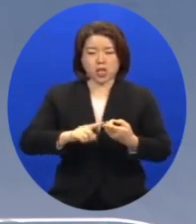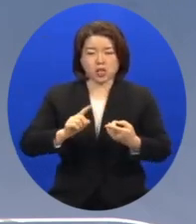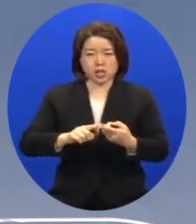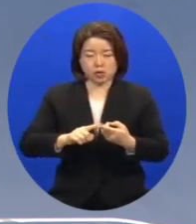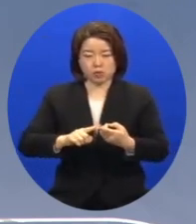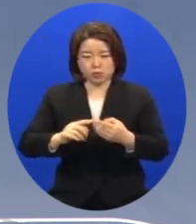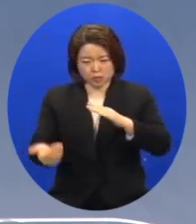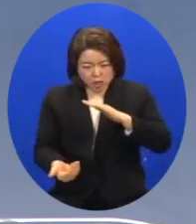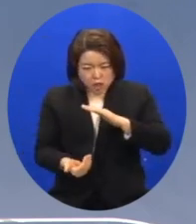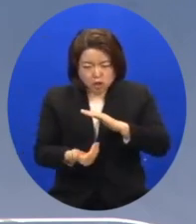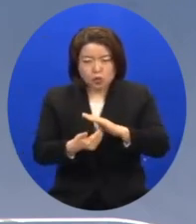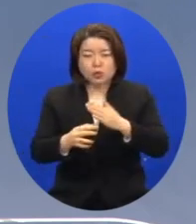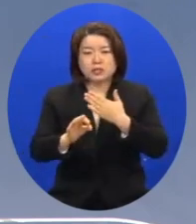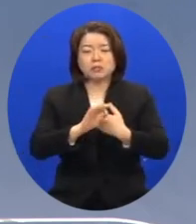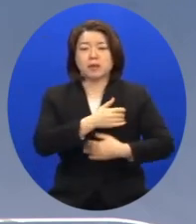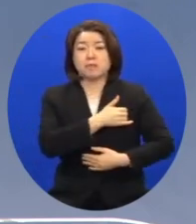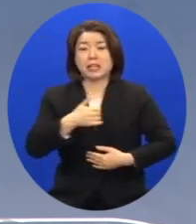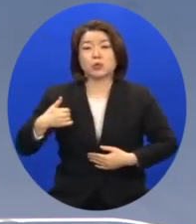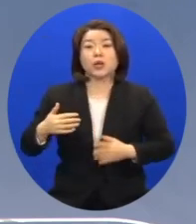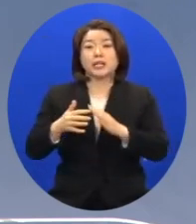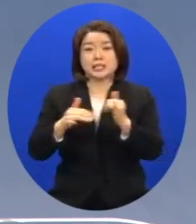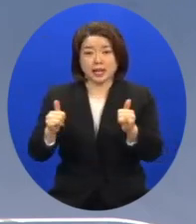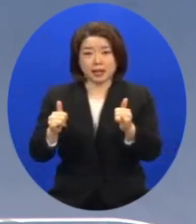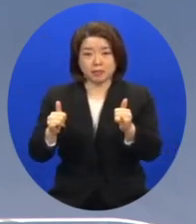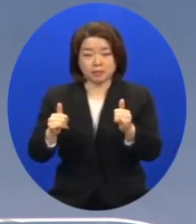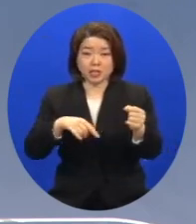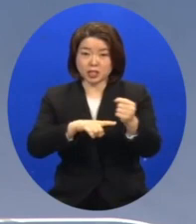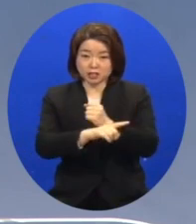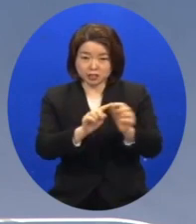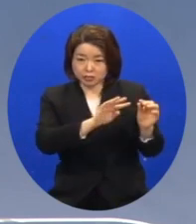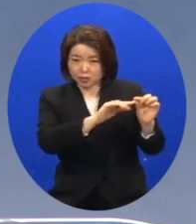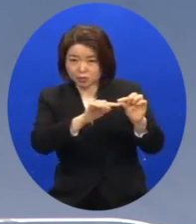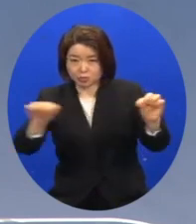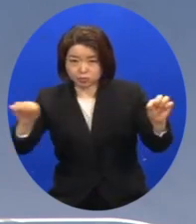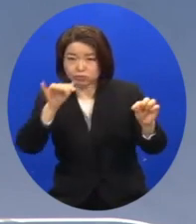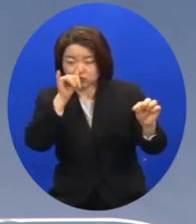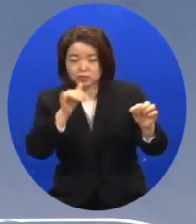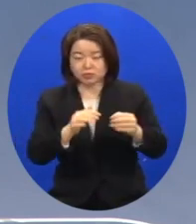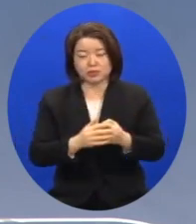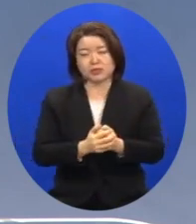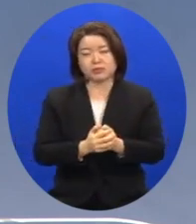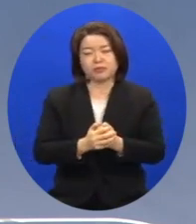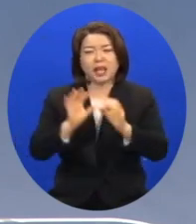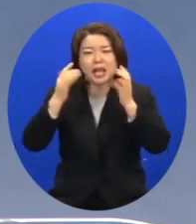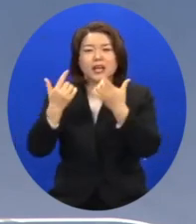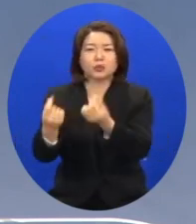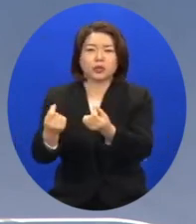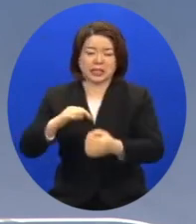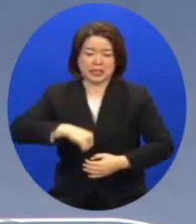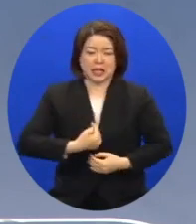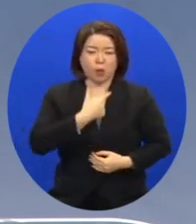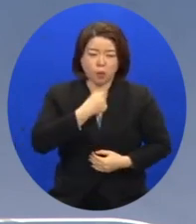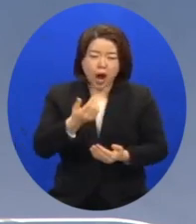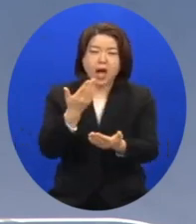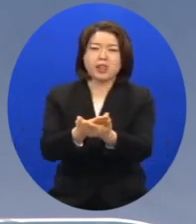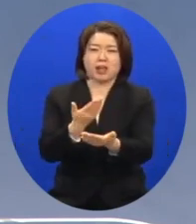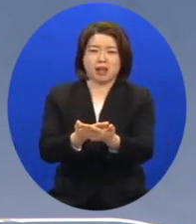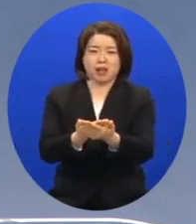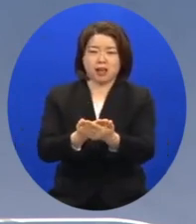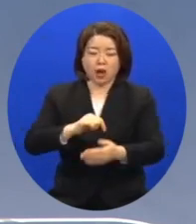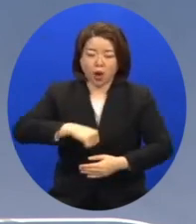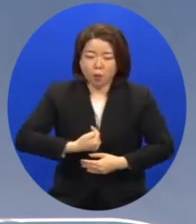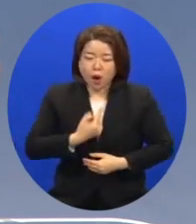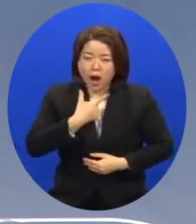애플 어서 설명했습니다 애들이 줘 자기가 원하는 대로 해 달랄 자기가 원하는 대로 되어야만